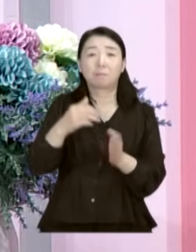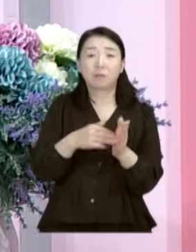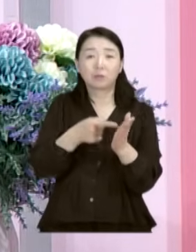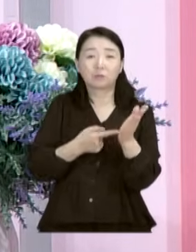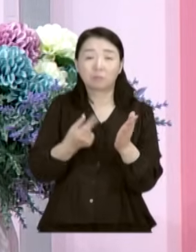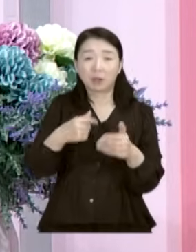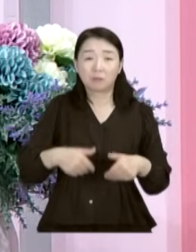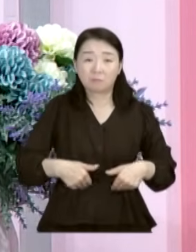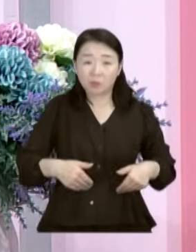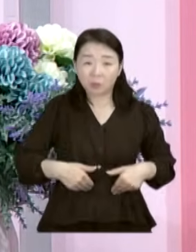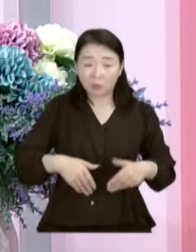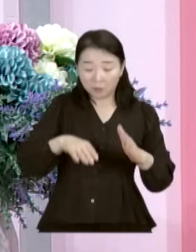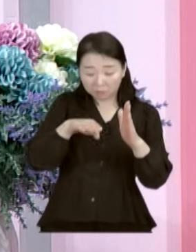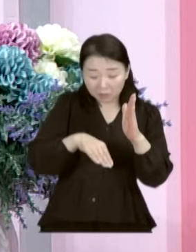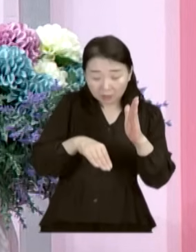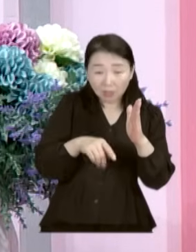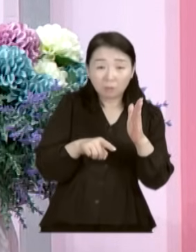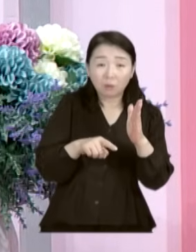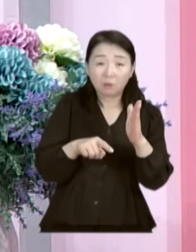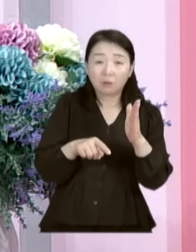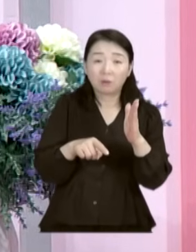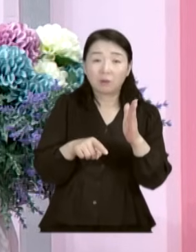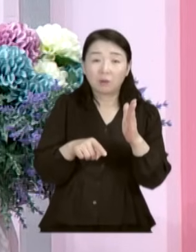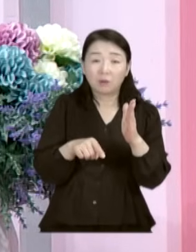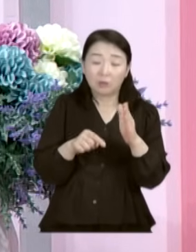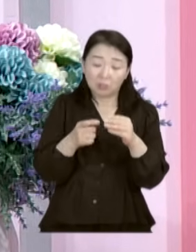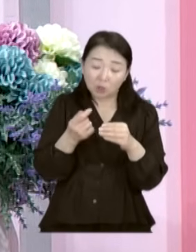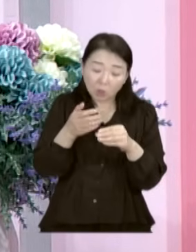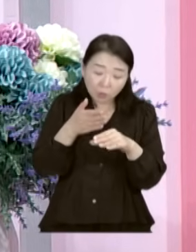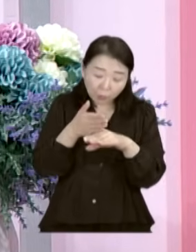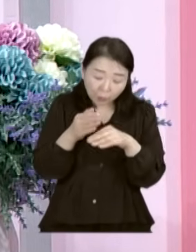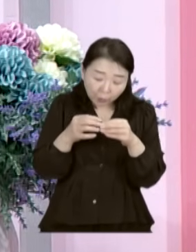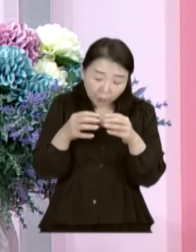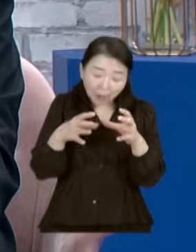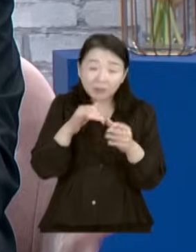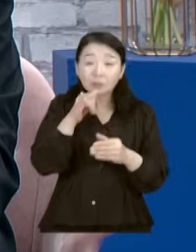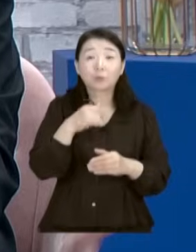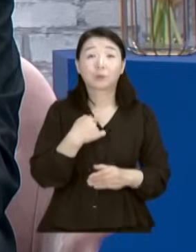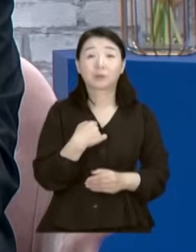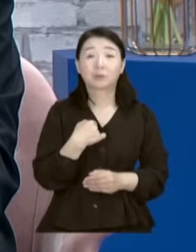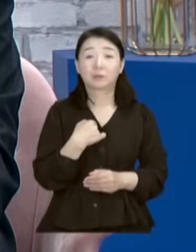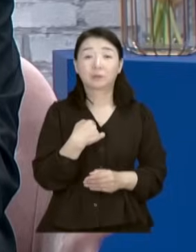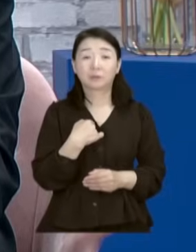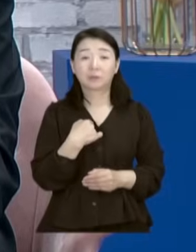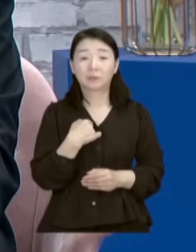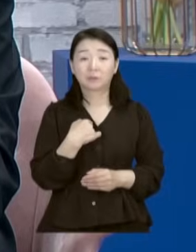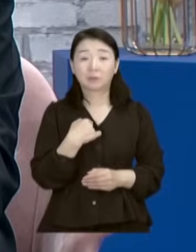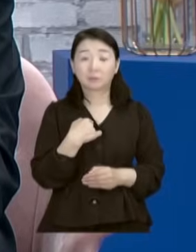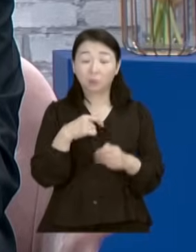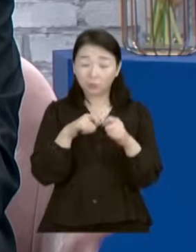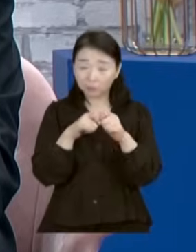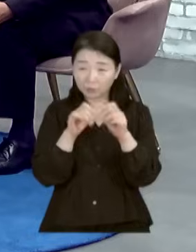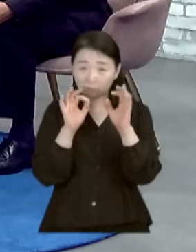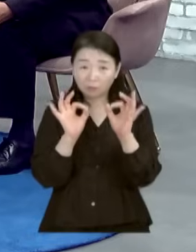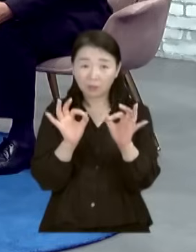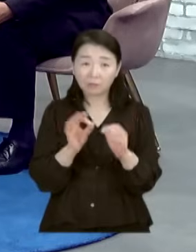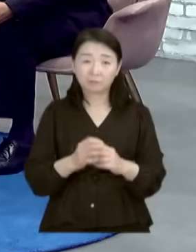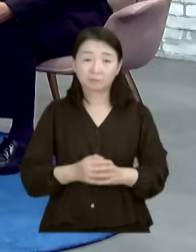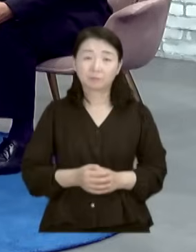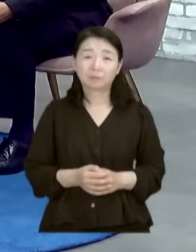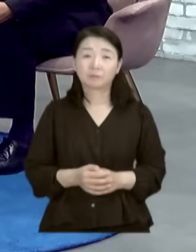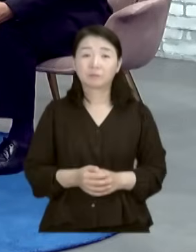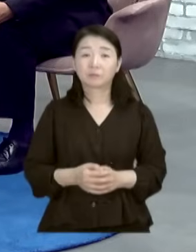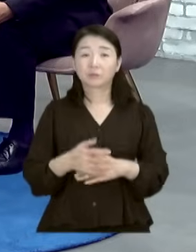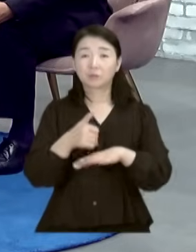그걸 빨리 수술을 해야 되는 거고 저등급 신경 교정은 뇌종양대 천천히 자라는 거예요 그런데 교수님이 다